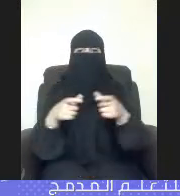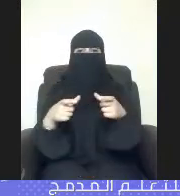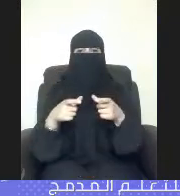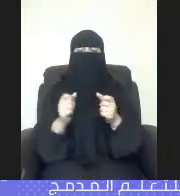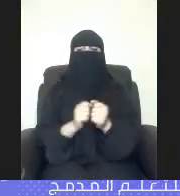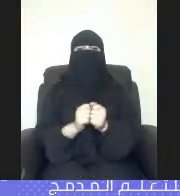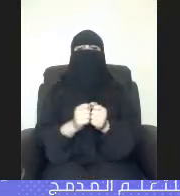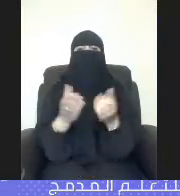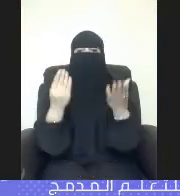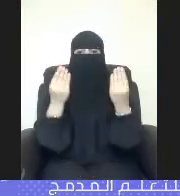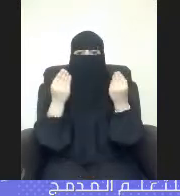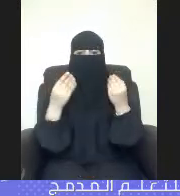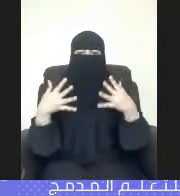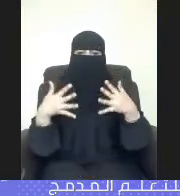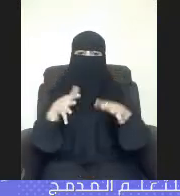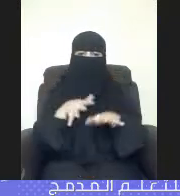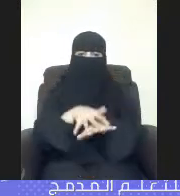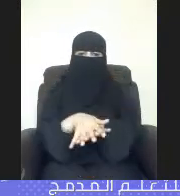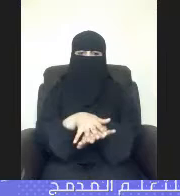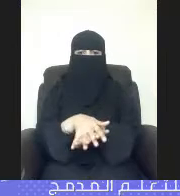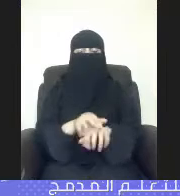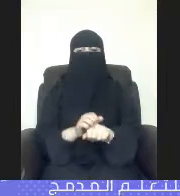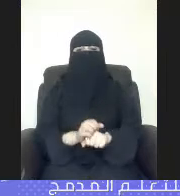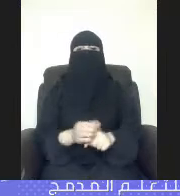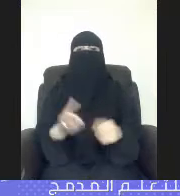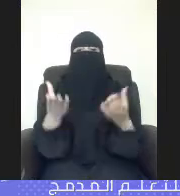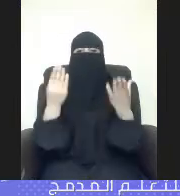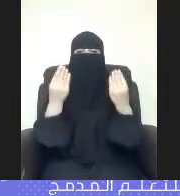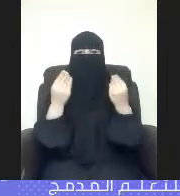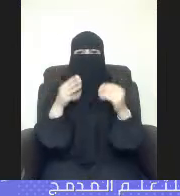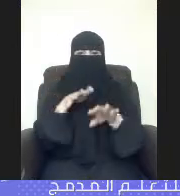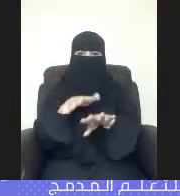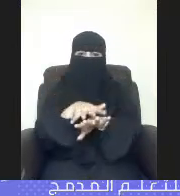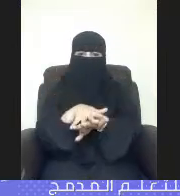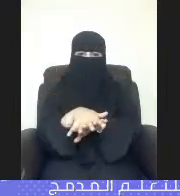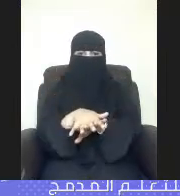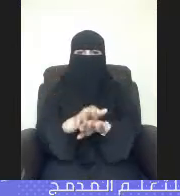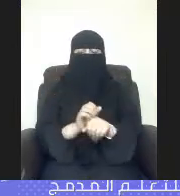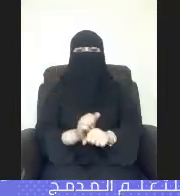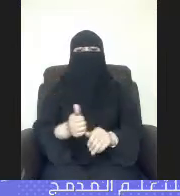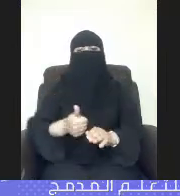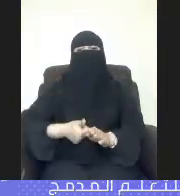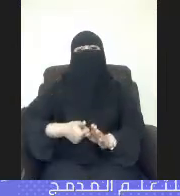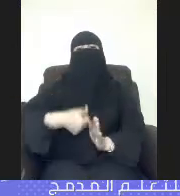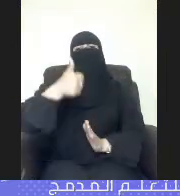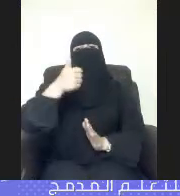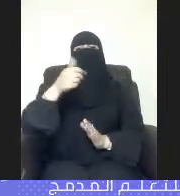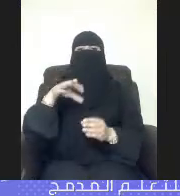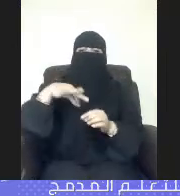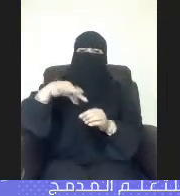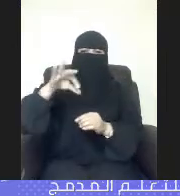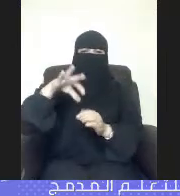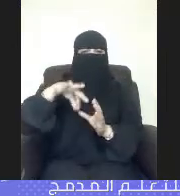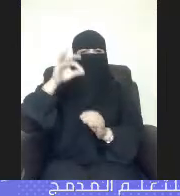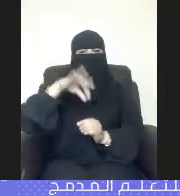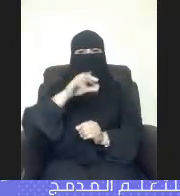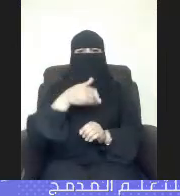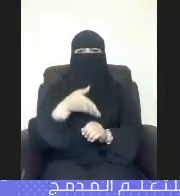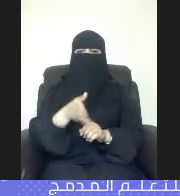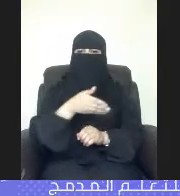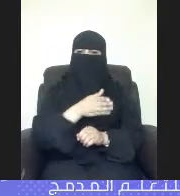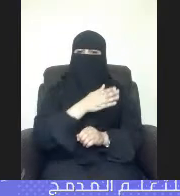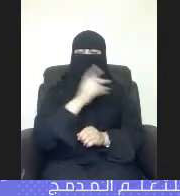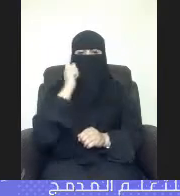حيث التعليم المدمج أصبح من أفضل الخيارات في استخدام